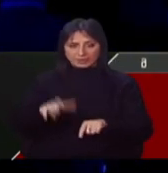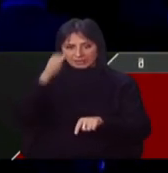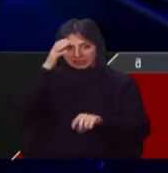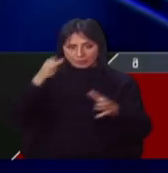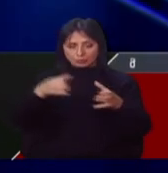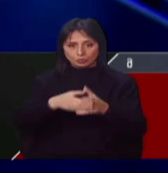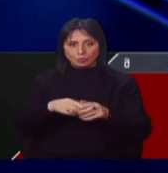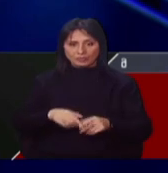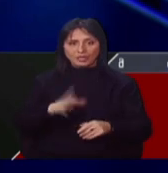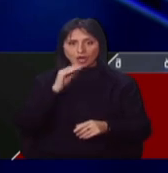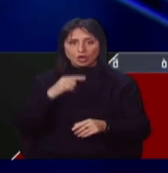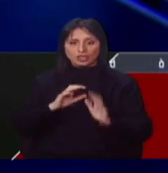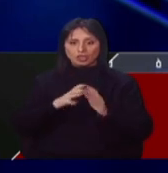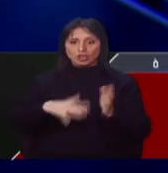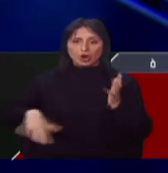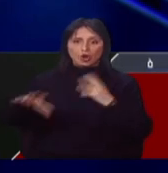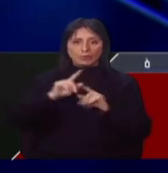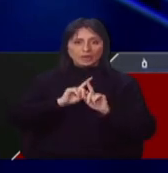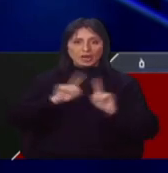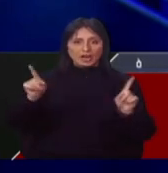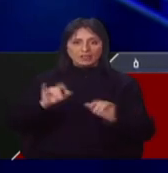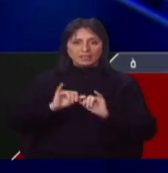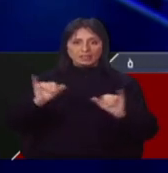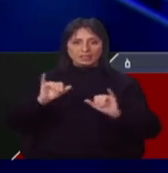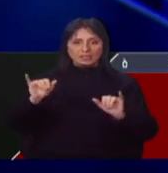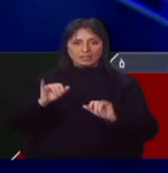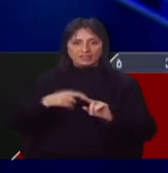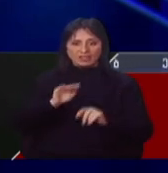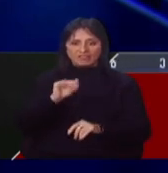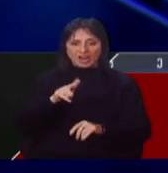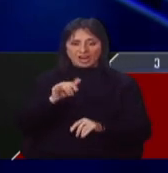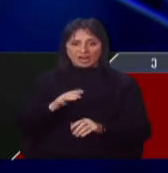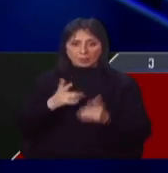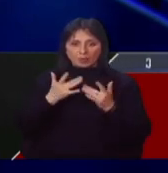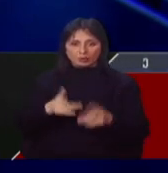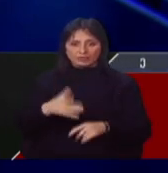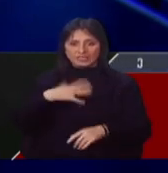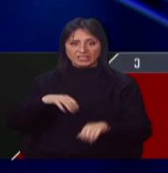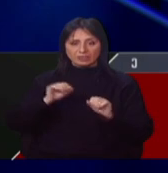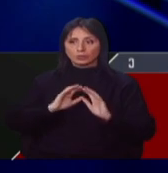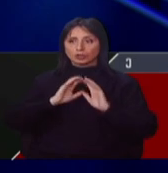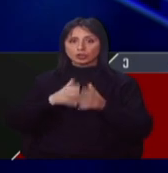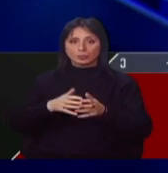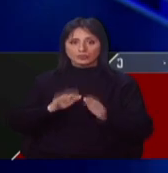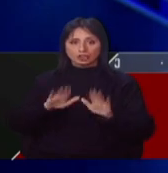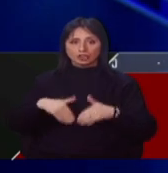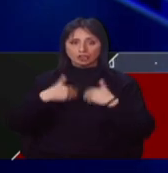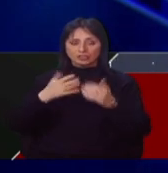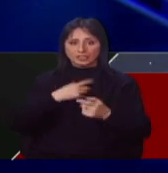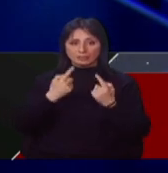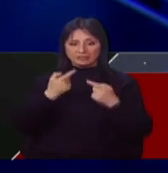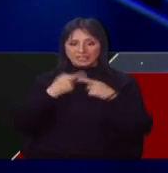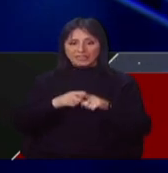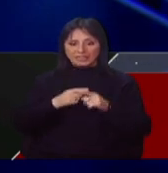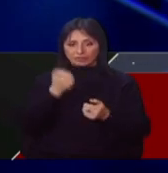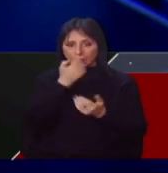სამეცნიერო ჯგუფი. დღეს, როდესაც სოფლიოს მასშტაბით განსაკუთრებით იზრდება ფაგებზე მოთხოვნა, საქართველოს შეუძლია სოფლიოს შესთავაზოს მნიშვნელოვანი